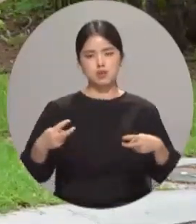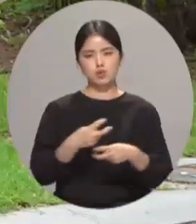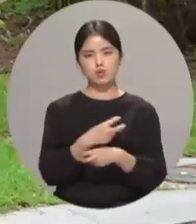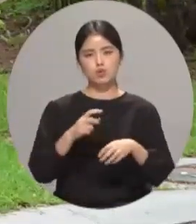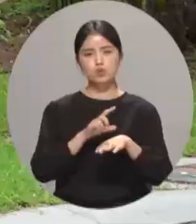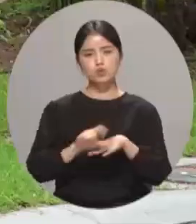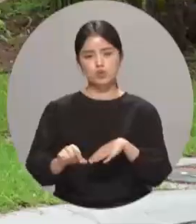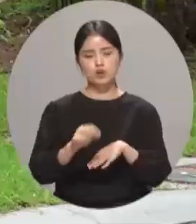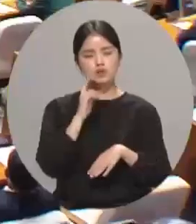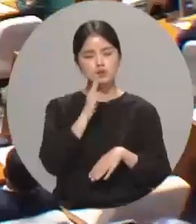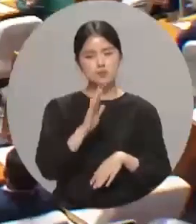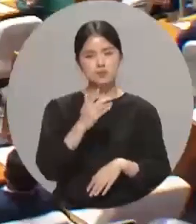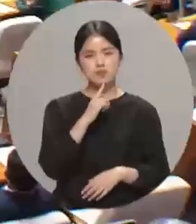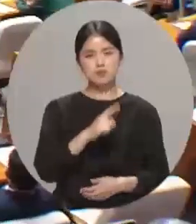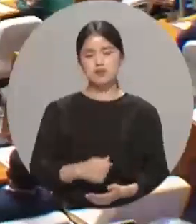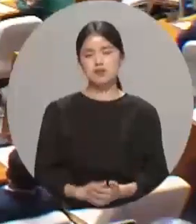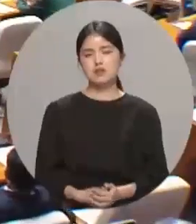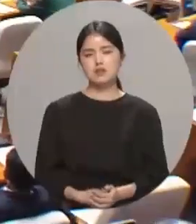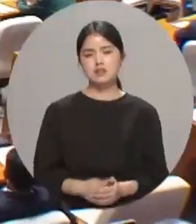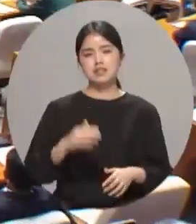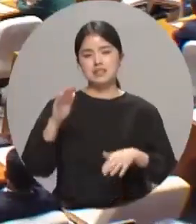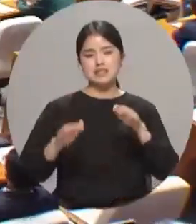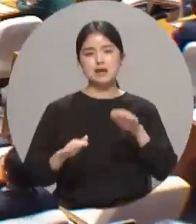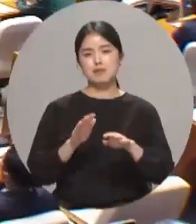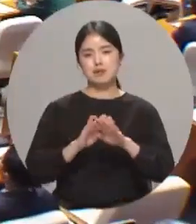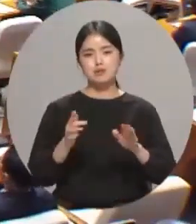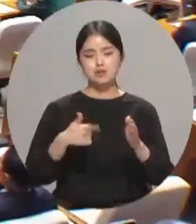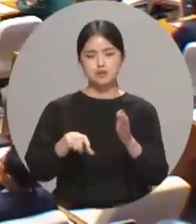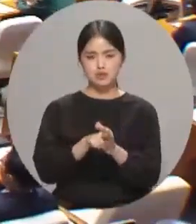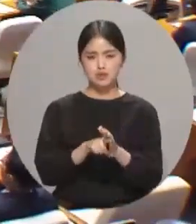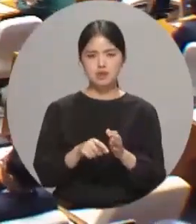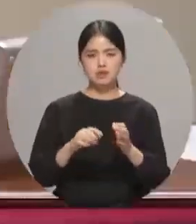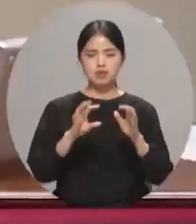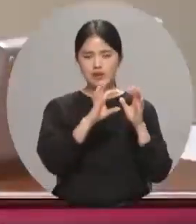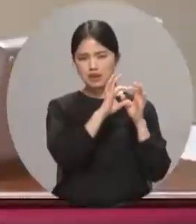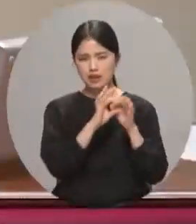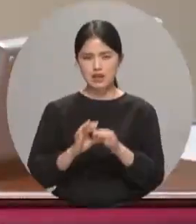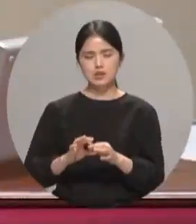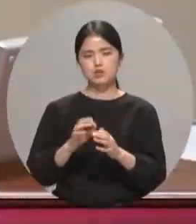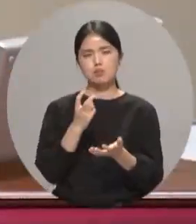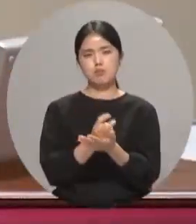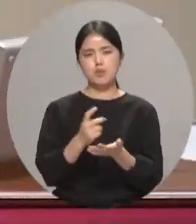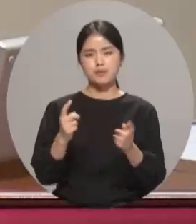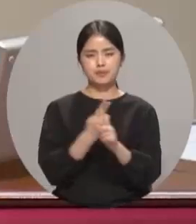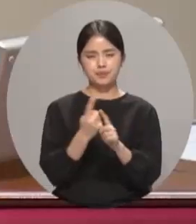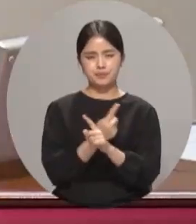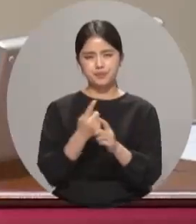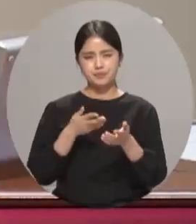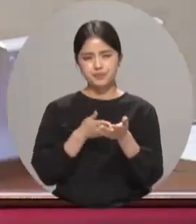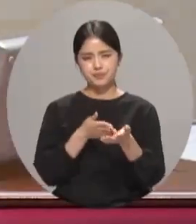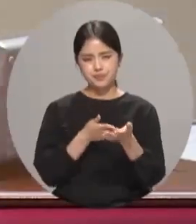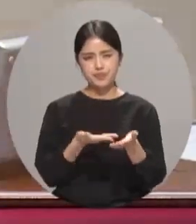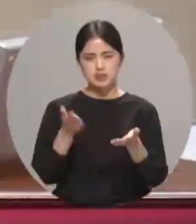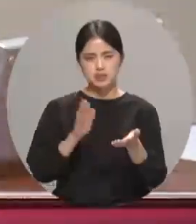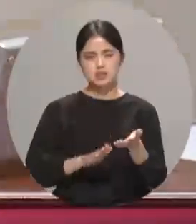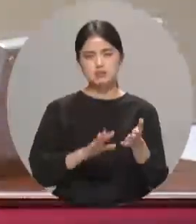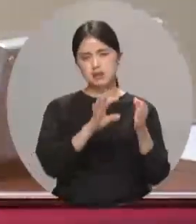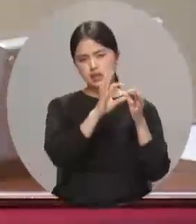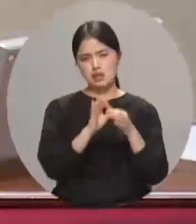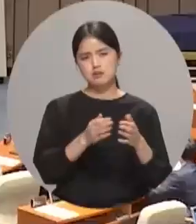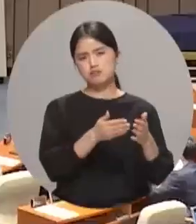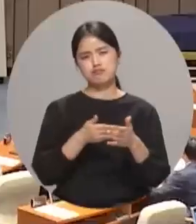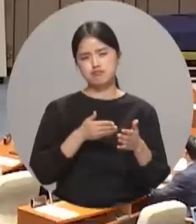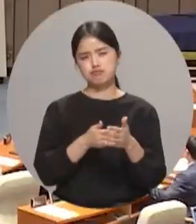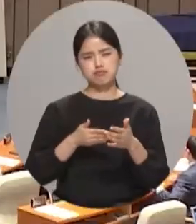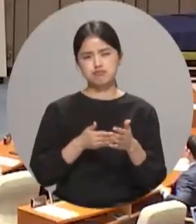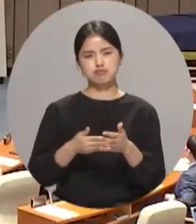소외가 심화된 겁니다. 차별을 해소하기 위해 지속적으로 법 개정이 추진됐지만 번번이 상임위 문턱을